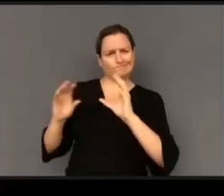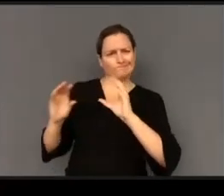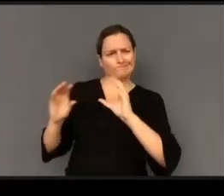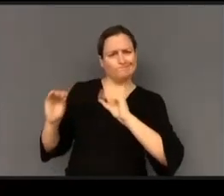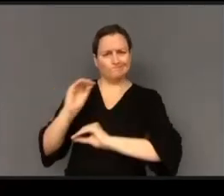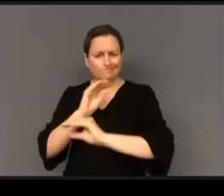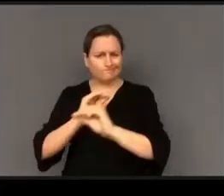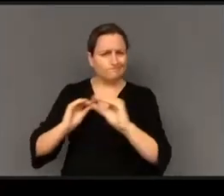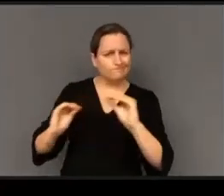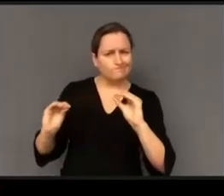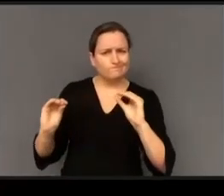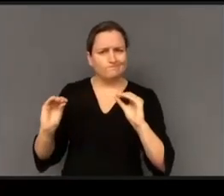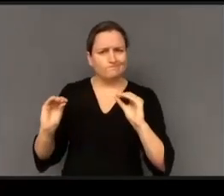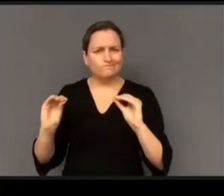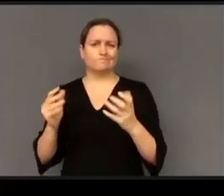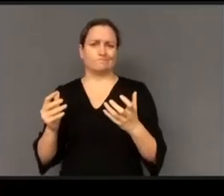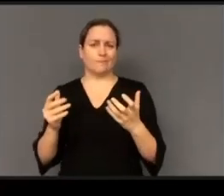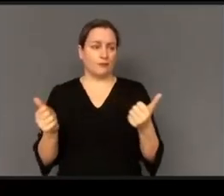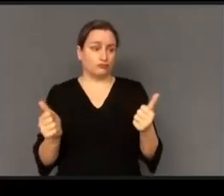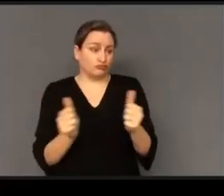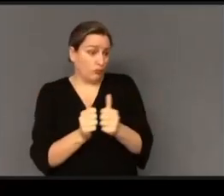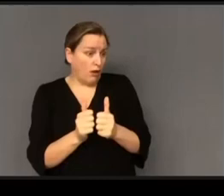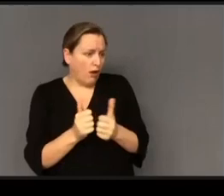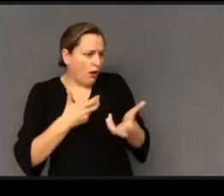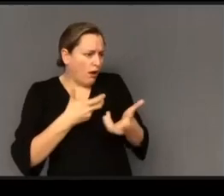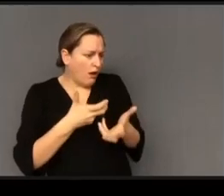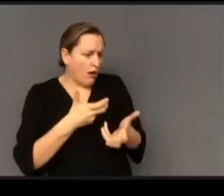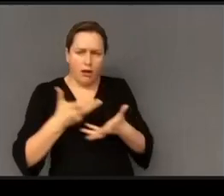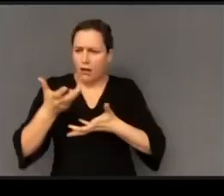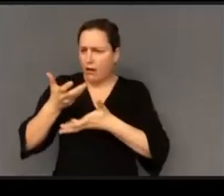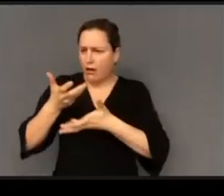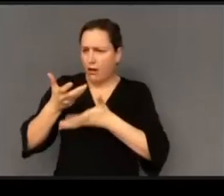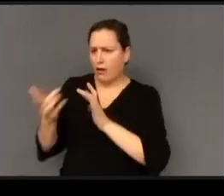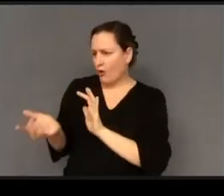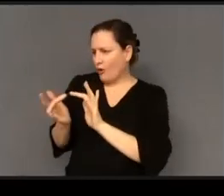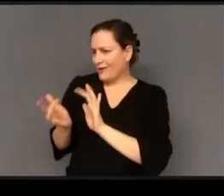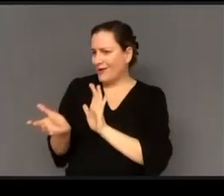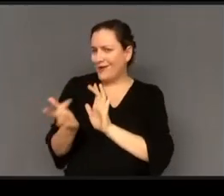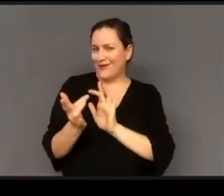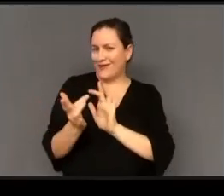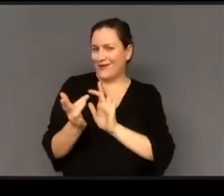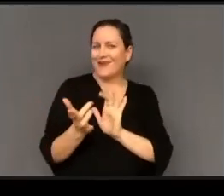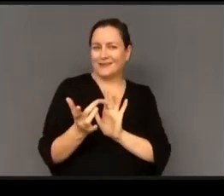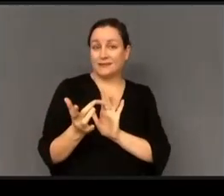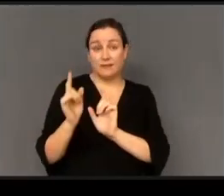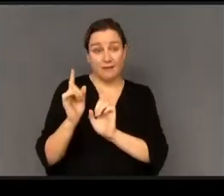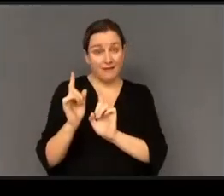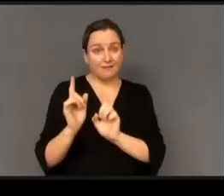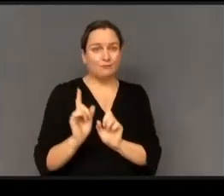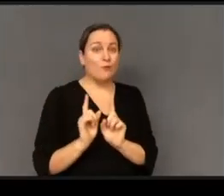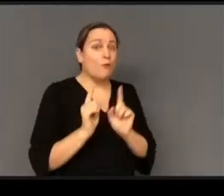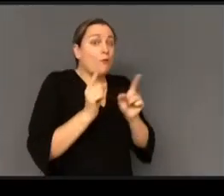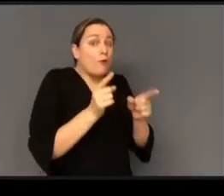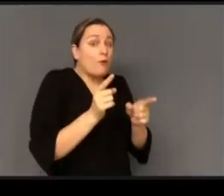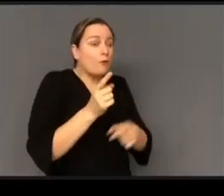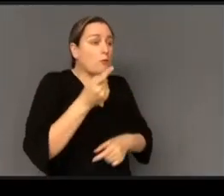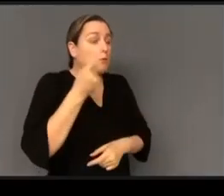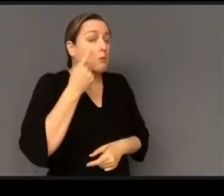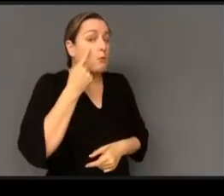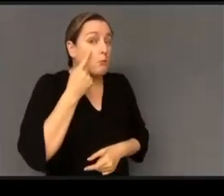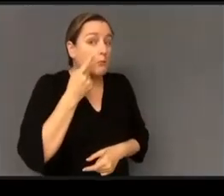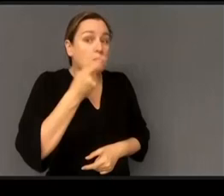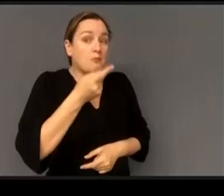الانترنت ان تستطيعوا التعرف على المشاركين الاخرين وان تستمتعوا ايضا بثقافه هذه